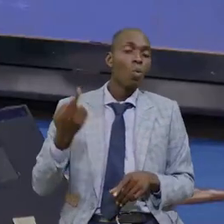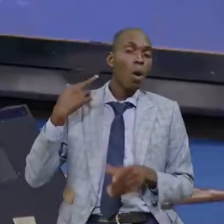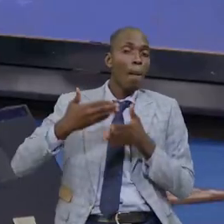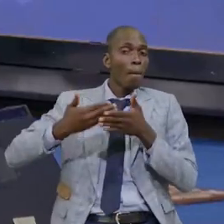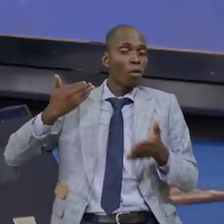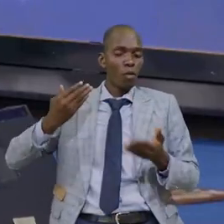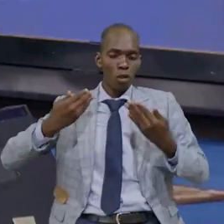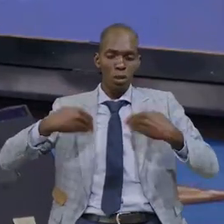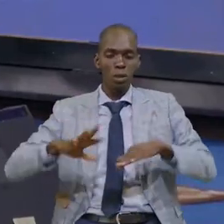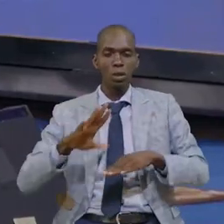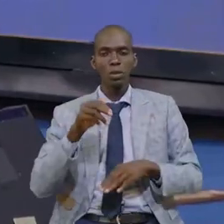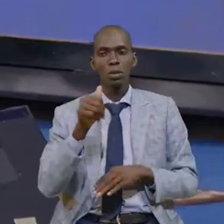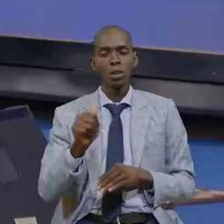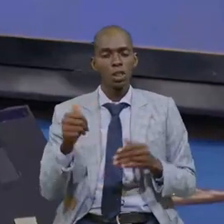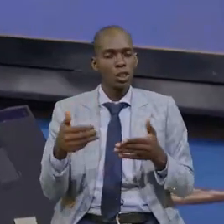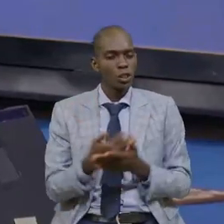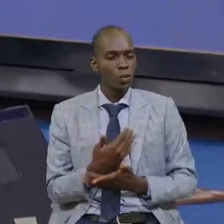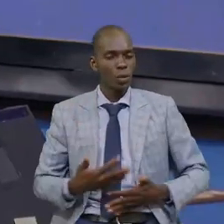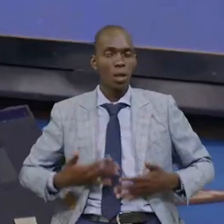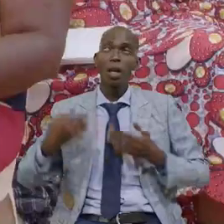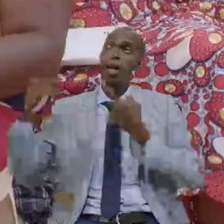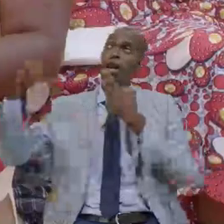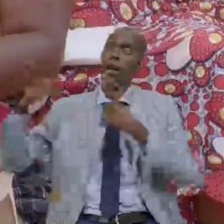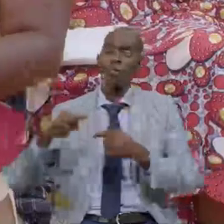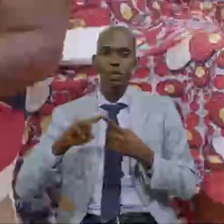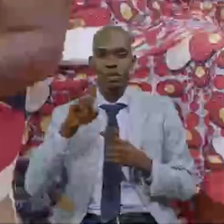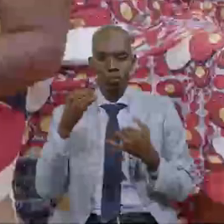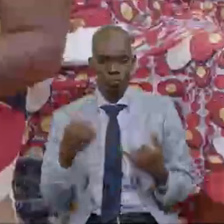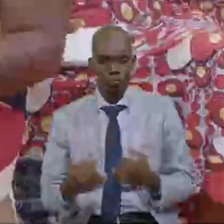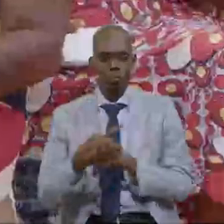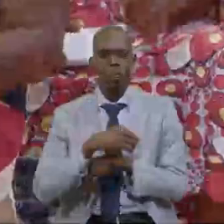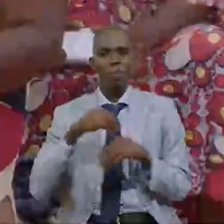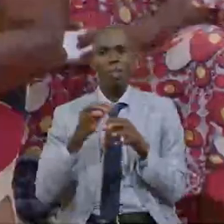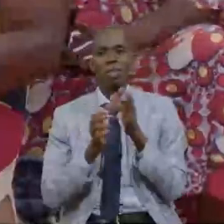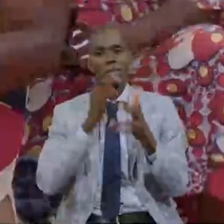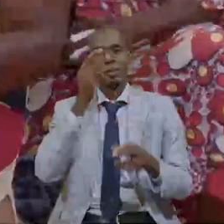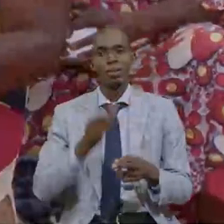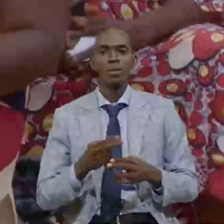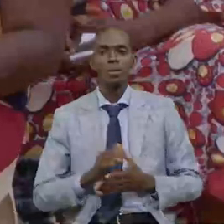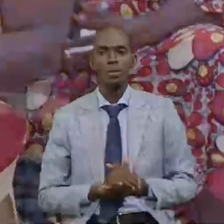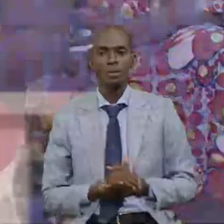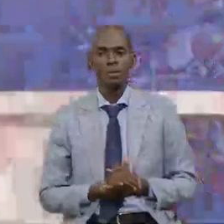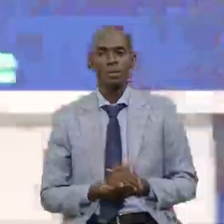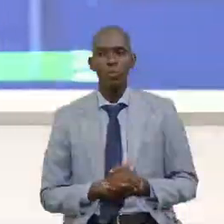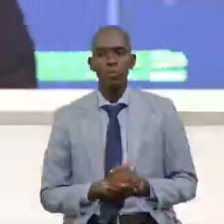l'étais avant la vente. Une nouvelle vie vient pour toi aujourd'hui au nom de Jésus.